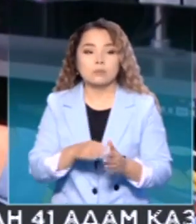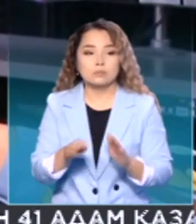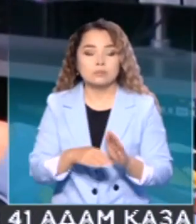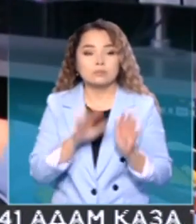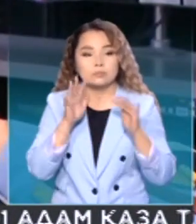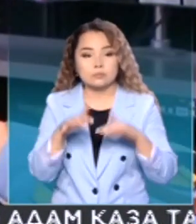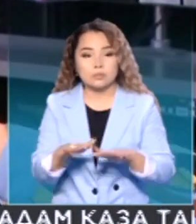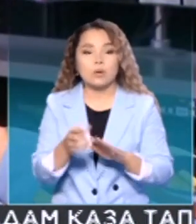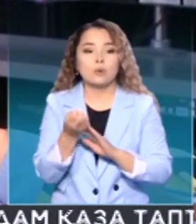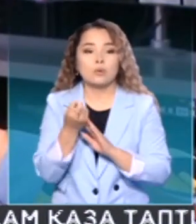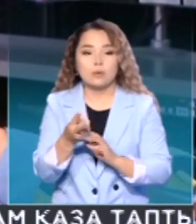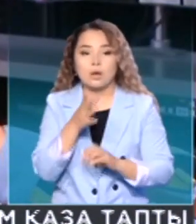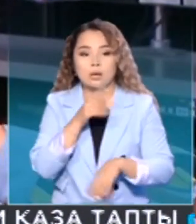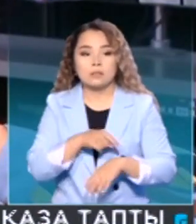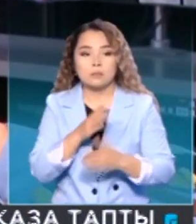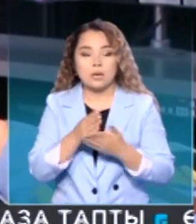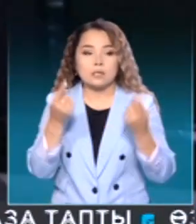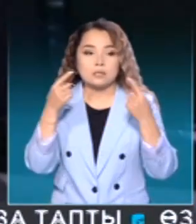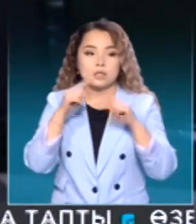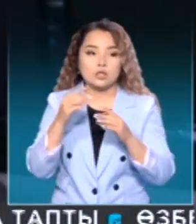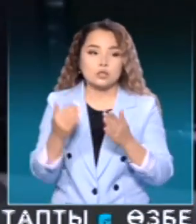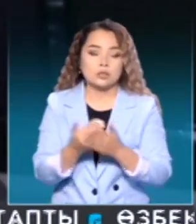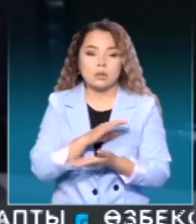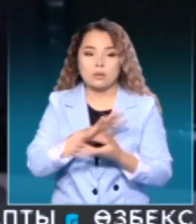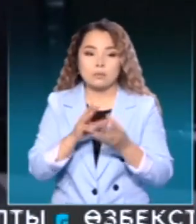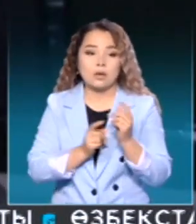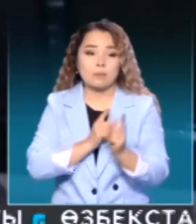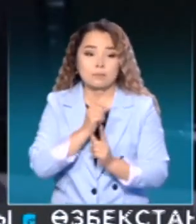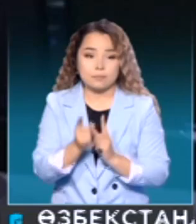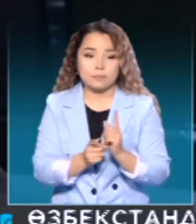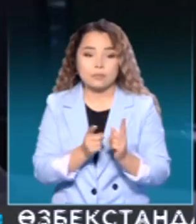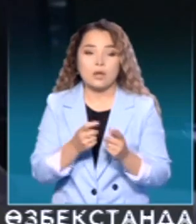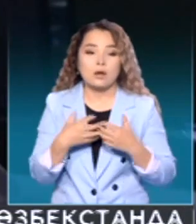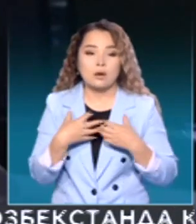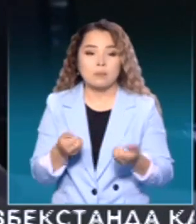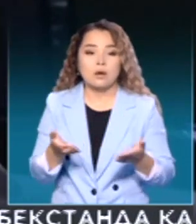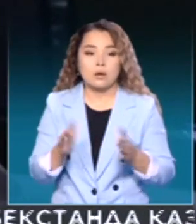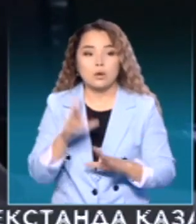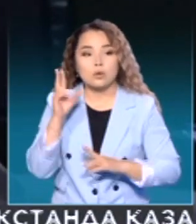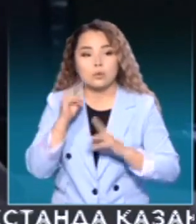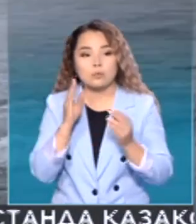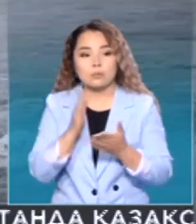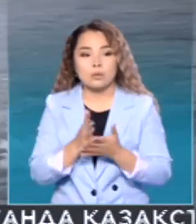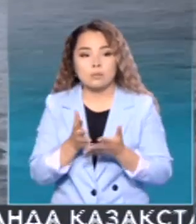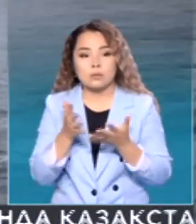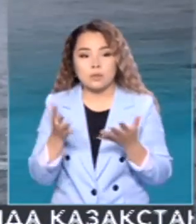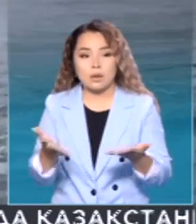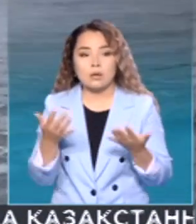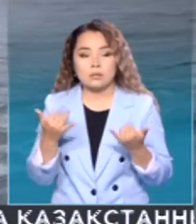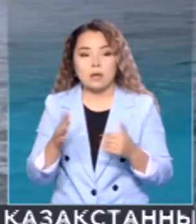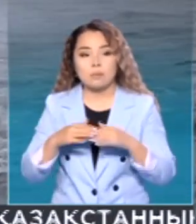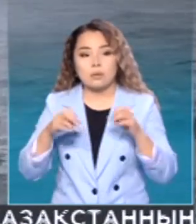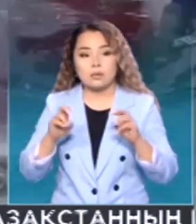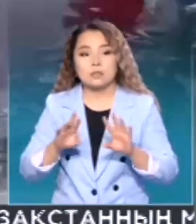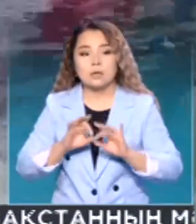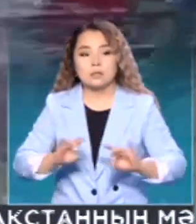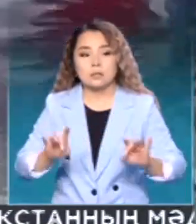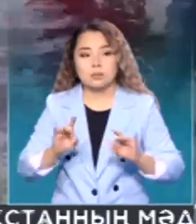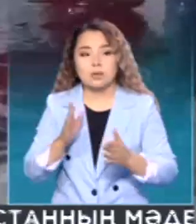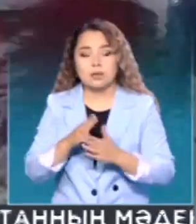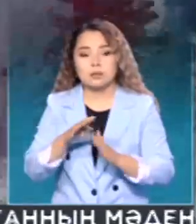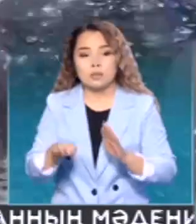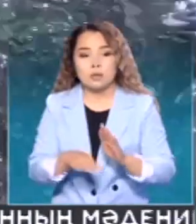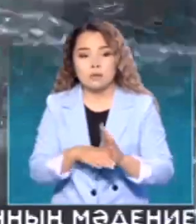12 сағат болдым. Одан бері технология жаңарды. Сондықтан олар аман қалады деген үмітім басым. Ал мамандардың айтуынша, Титаникке